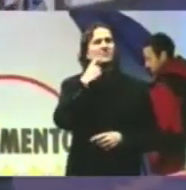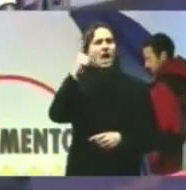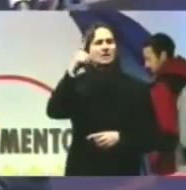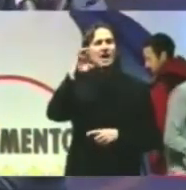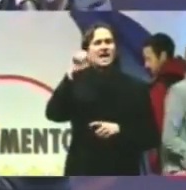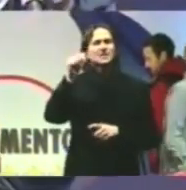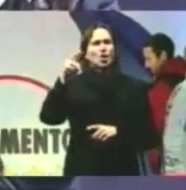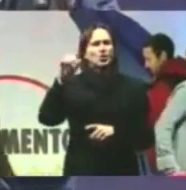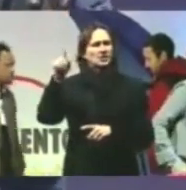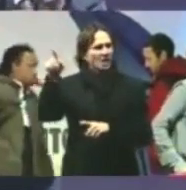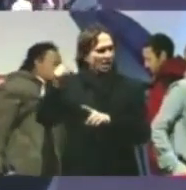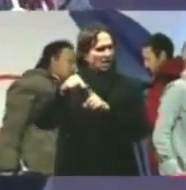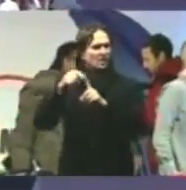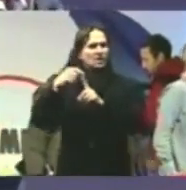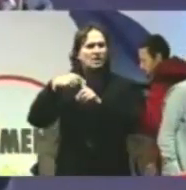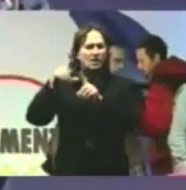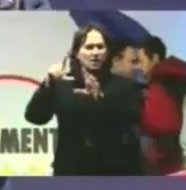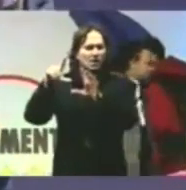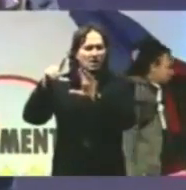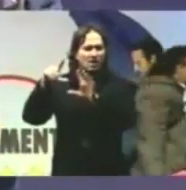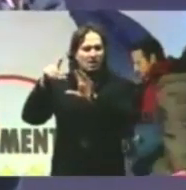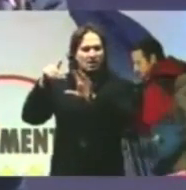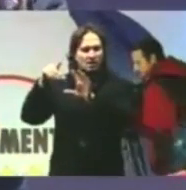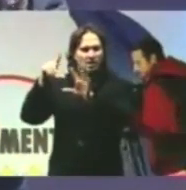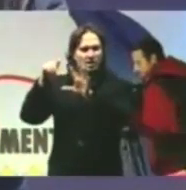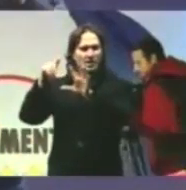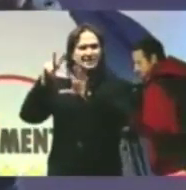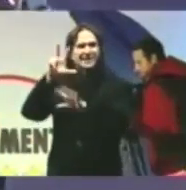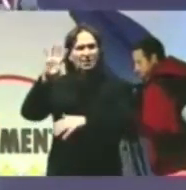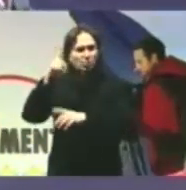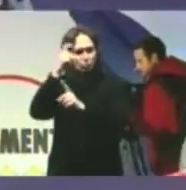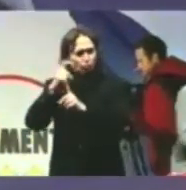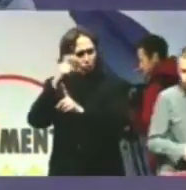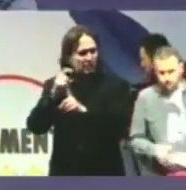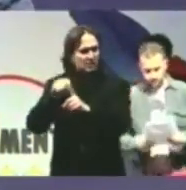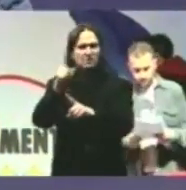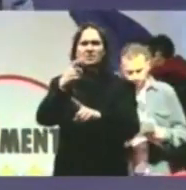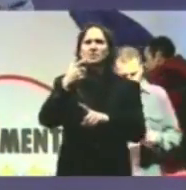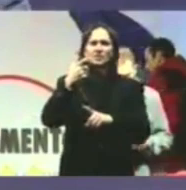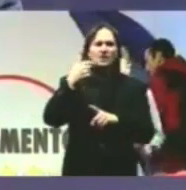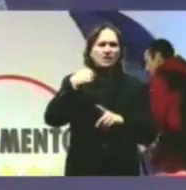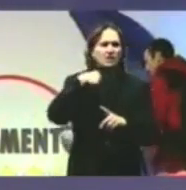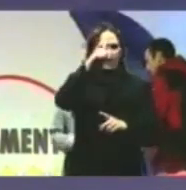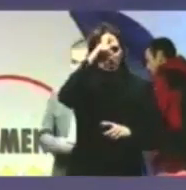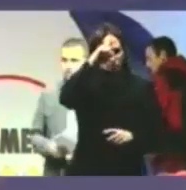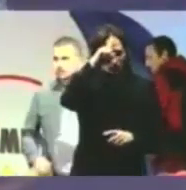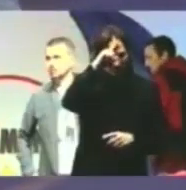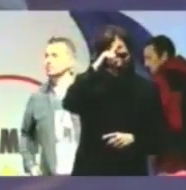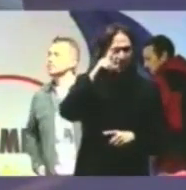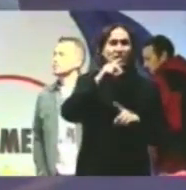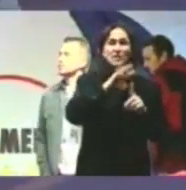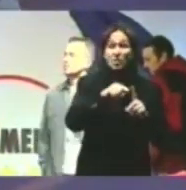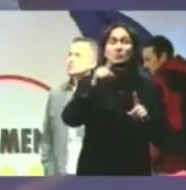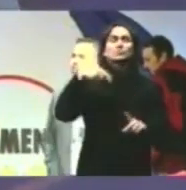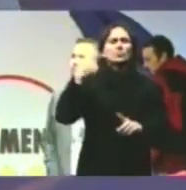giorni, in Germania è 34. Noi siamo i primi o gli ultimi, diciamo così, nei pagamenti. Dopo di noi